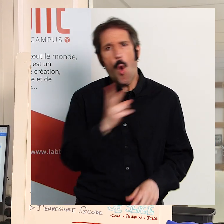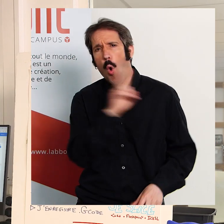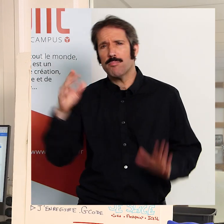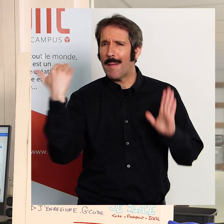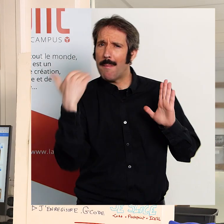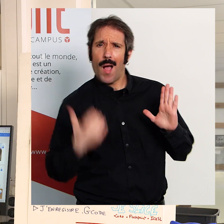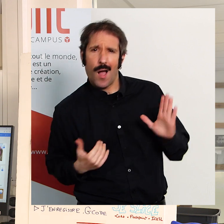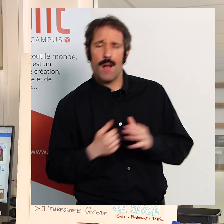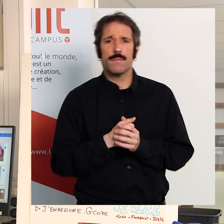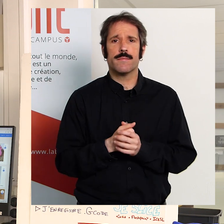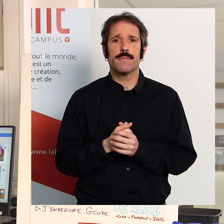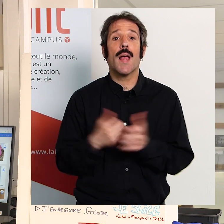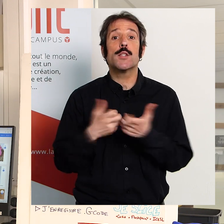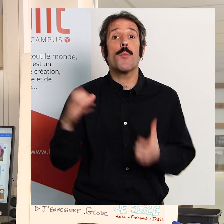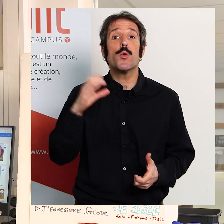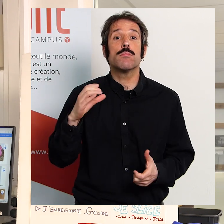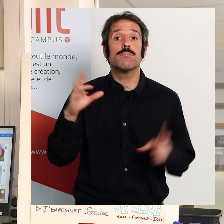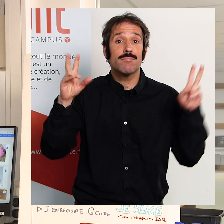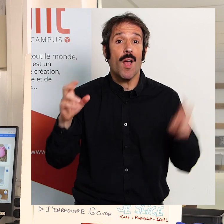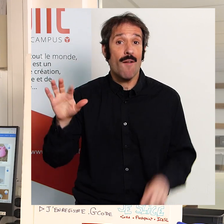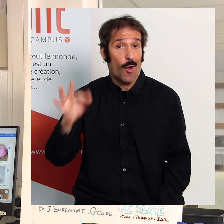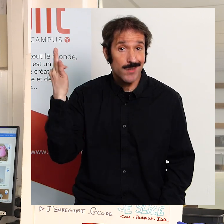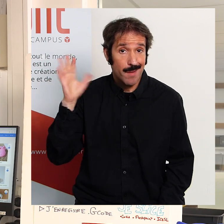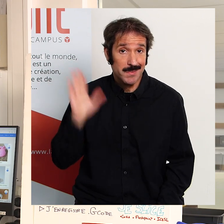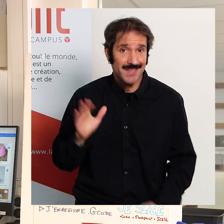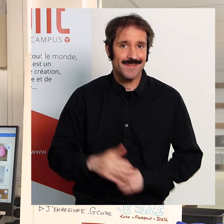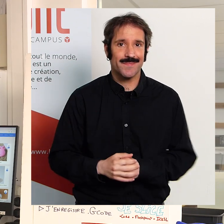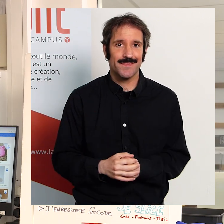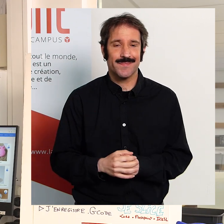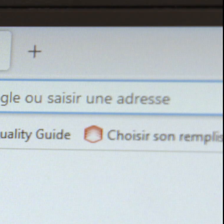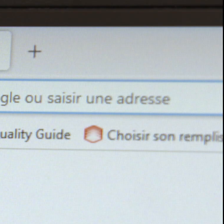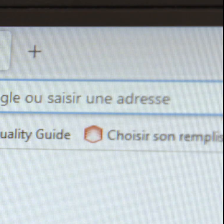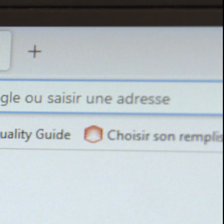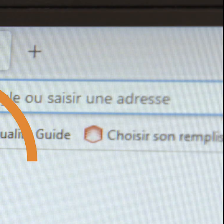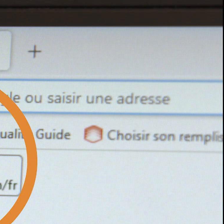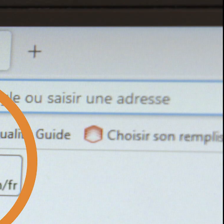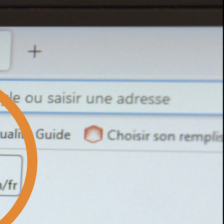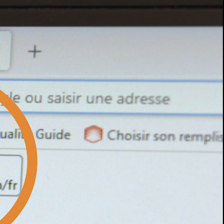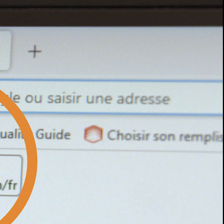seule plateforme qui existe, il y en a bien d'autres qu'on a listées tout à l'heure, Cults par exemple qui est française.